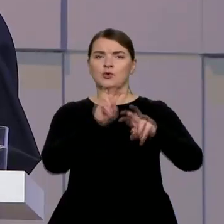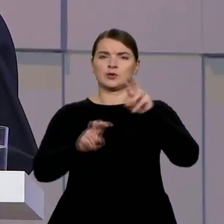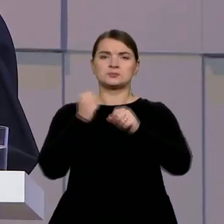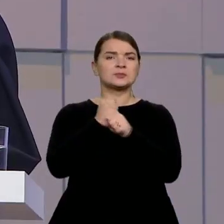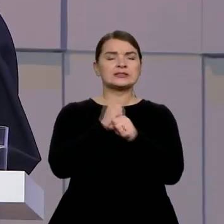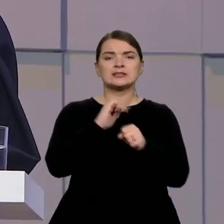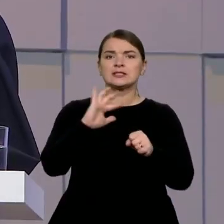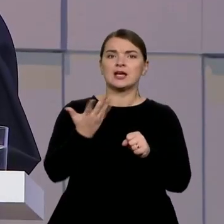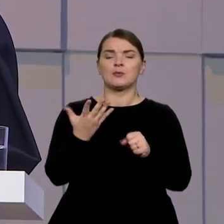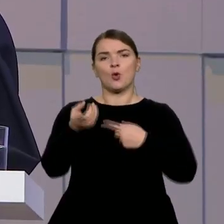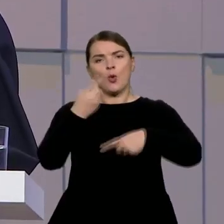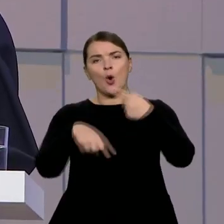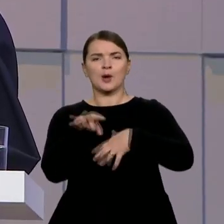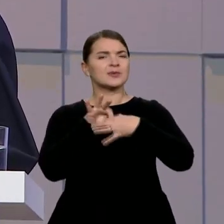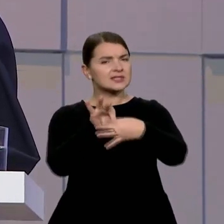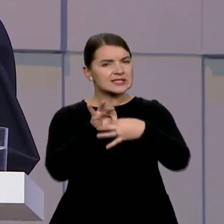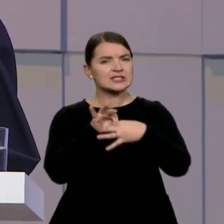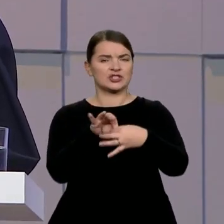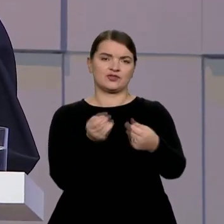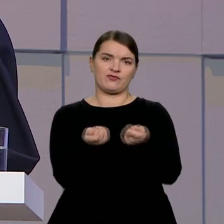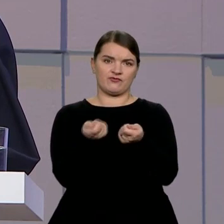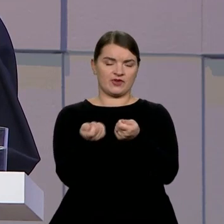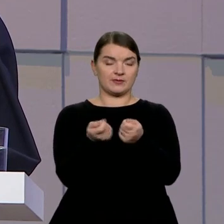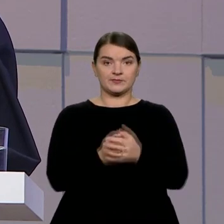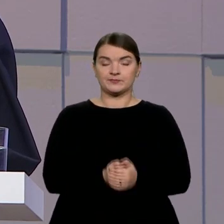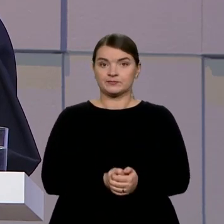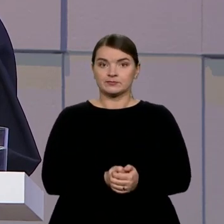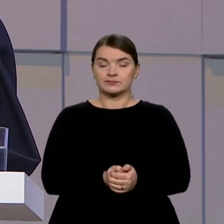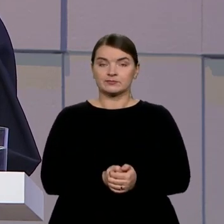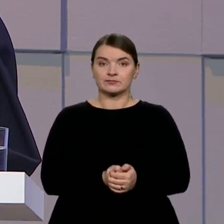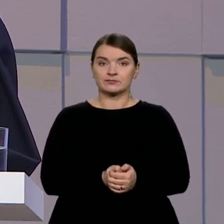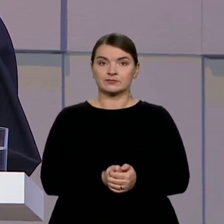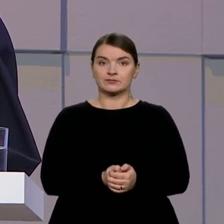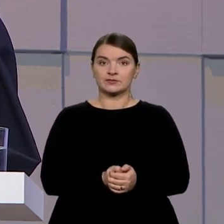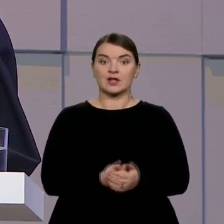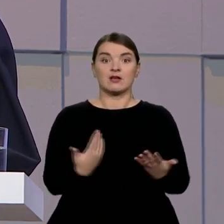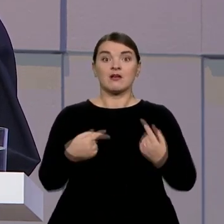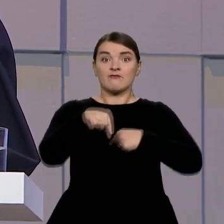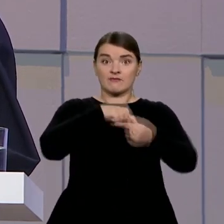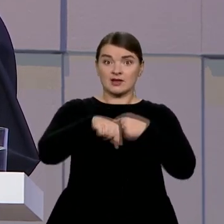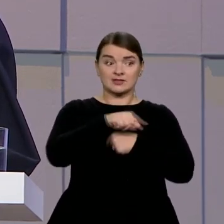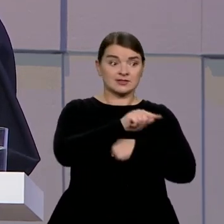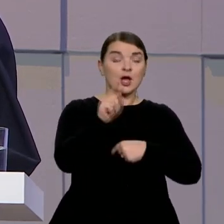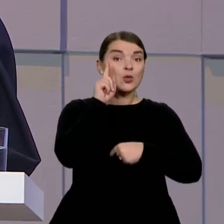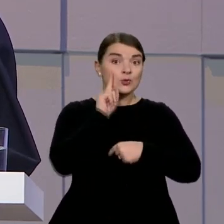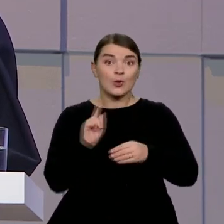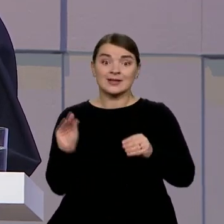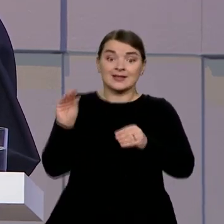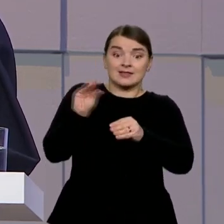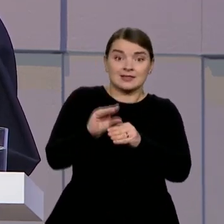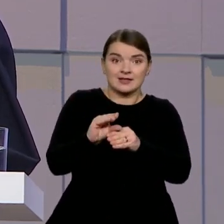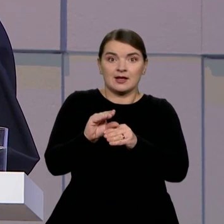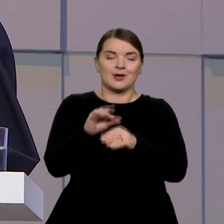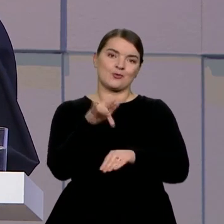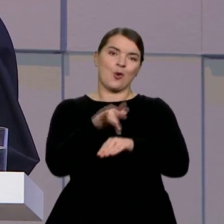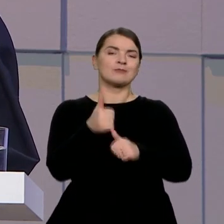grįžtamąjį ryšį būtent su centrinė valdžia. Tai manau, bet kuris verslas norintis investuoti, jaustųsi geriau,